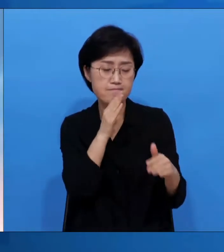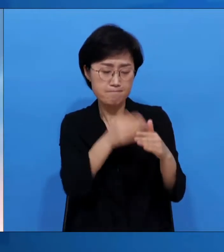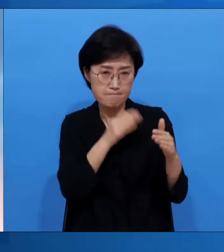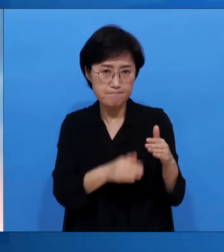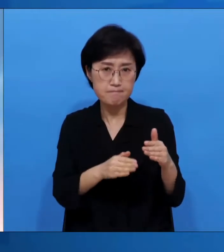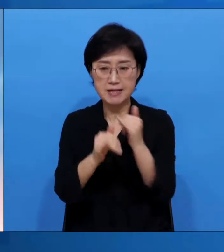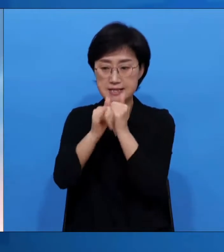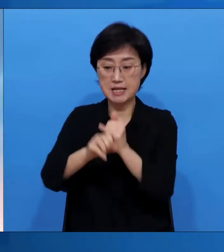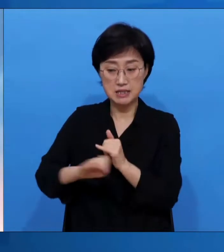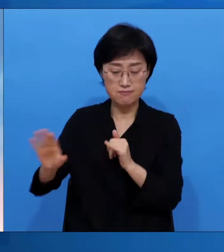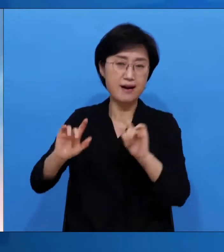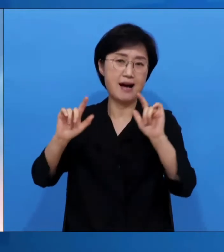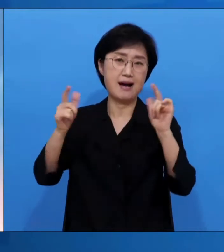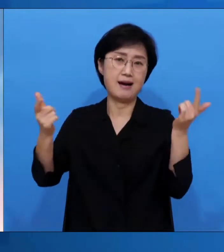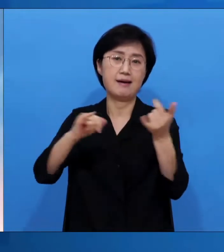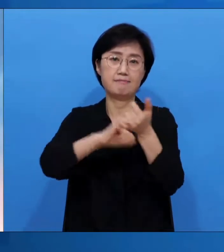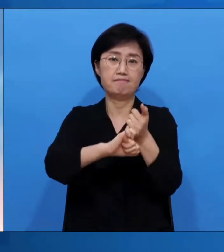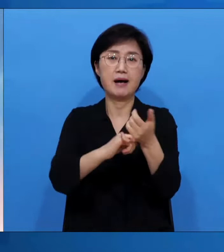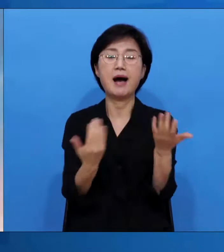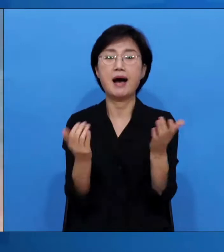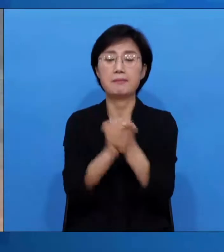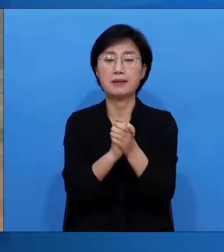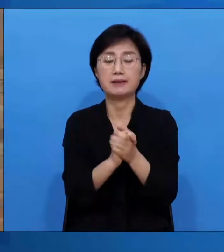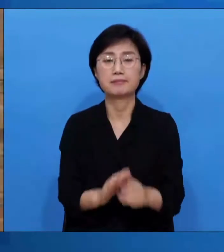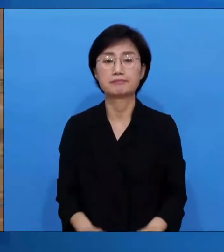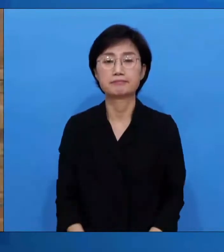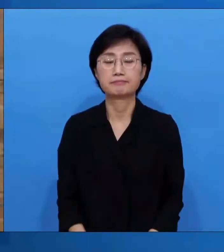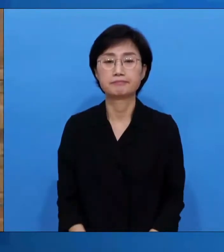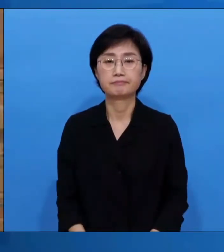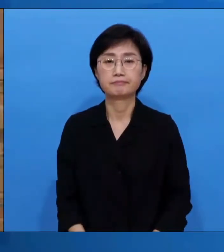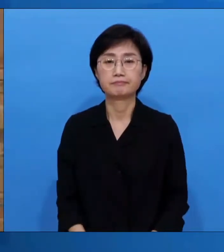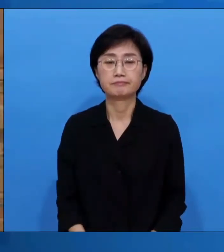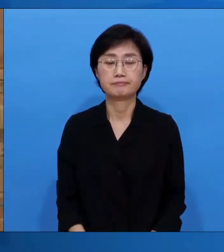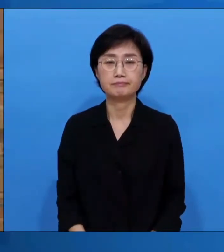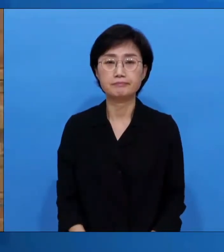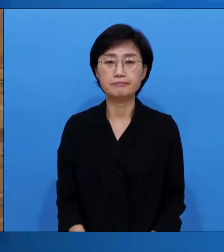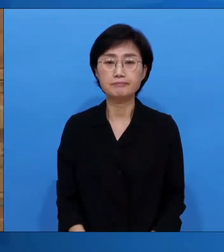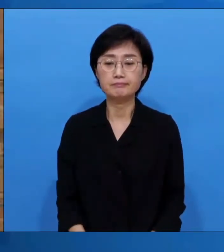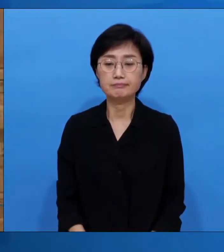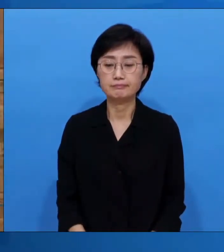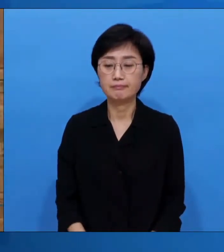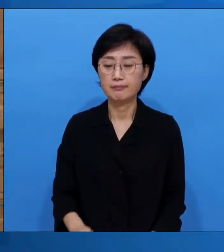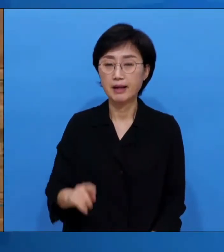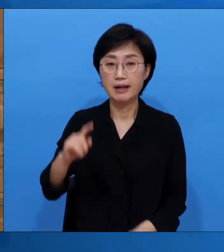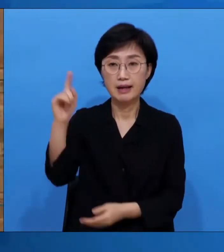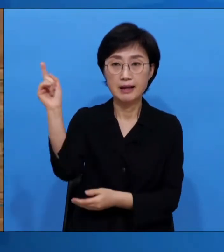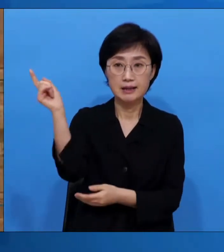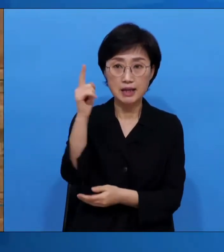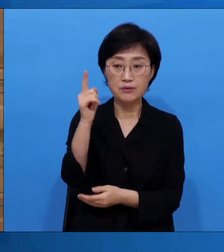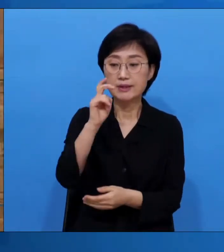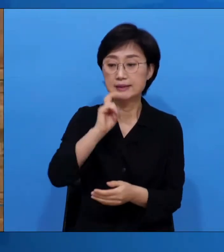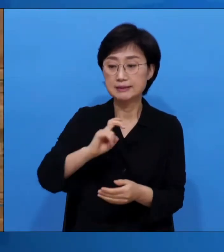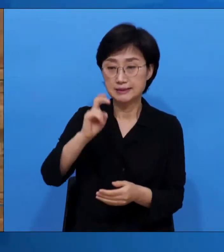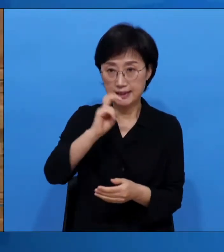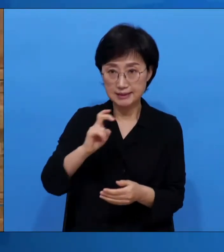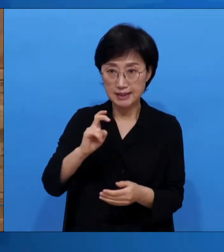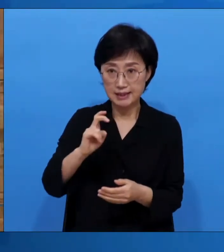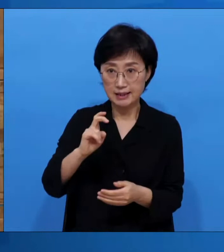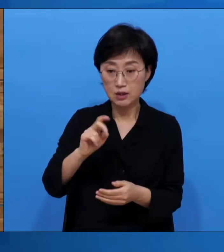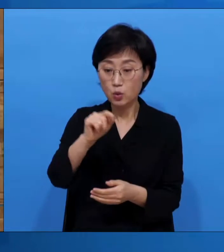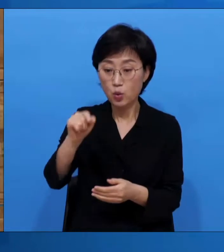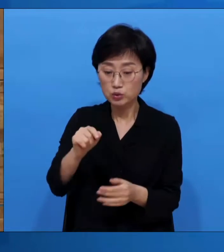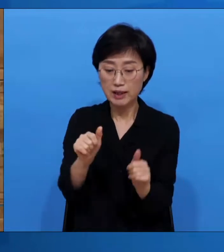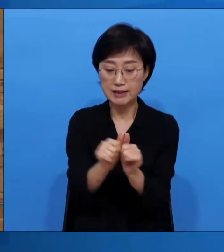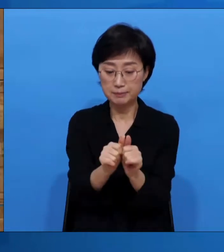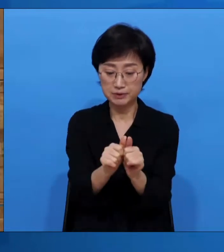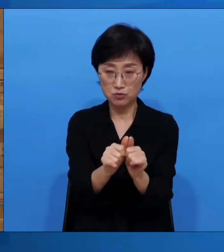잃지 아니하니라 하시니라. 아멘. 우리 다윗 찬양대 우리 남성 중창단에서 찬양 들으신